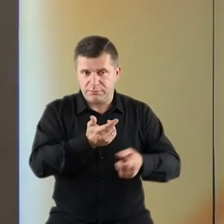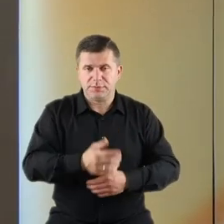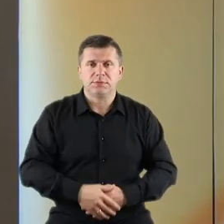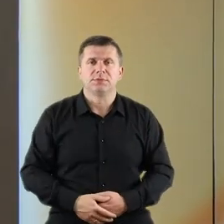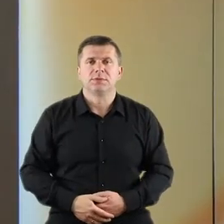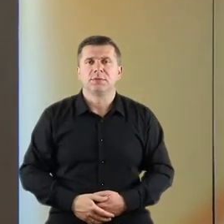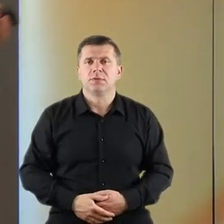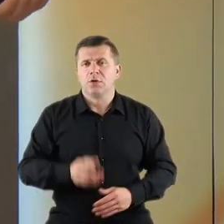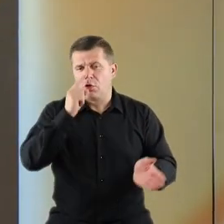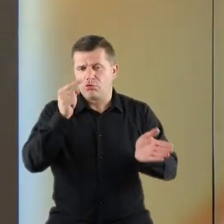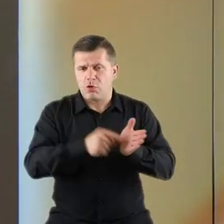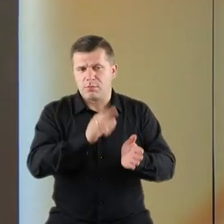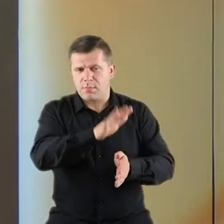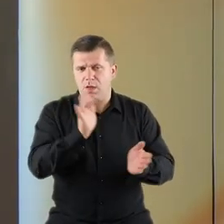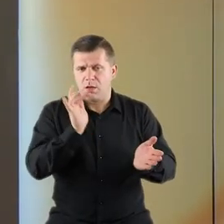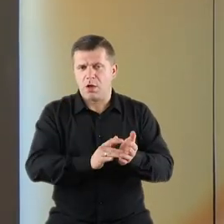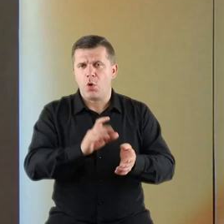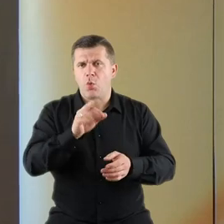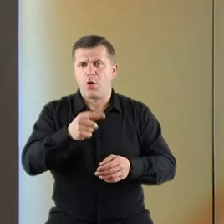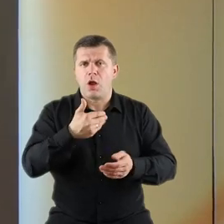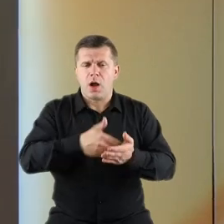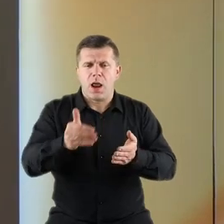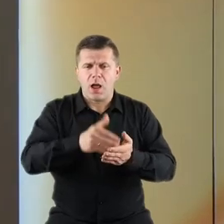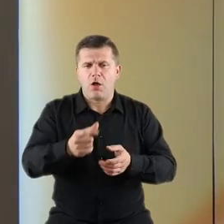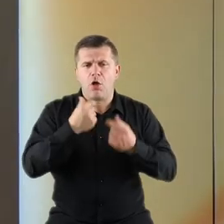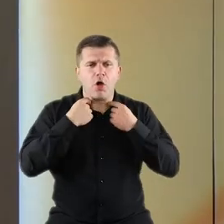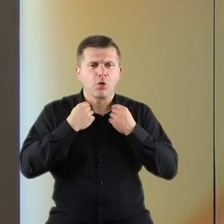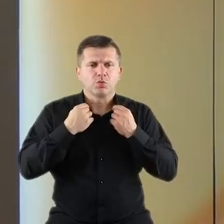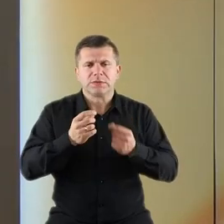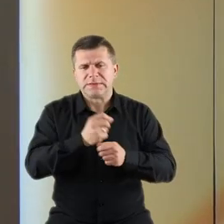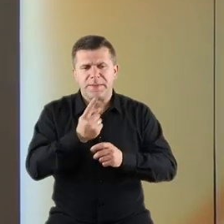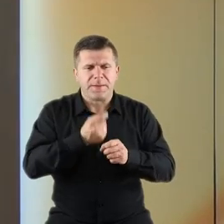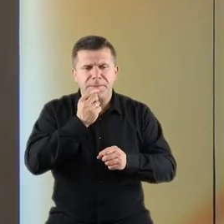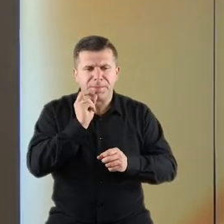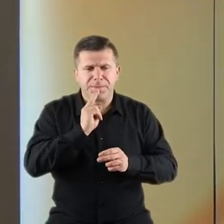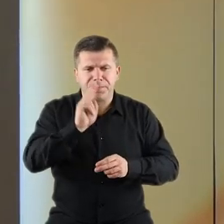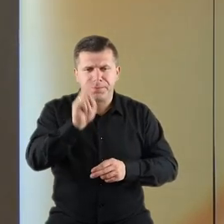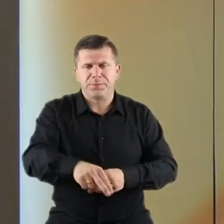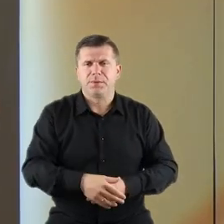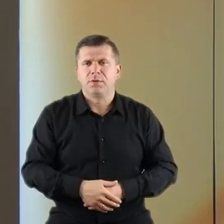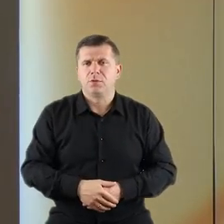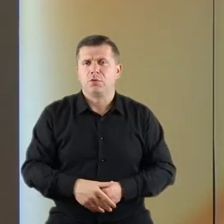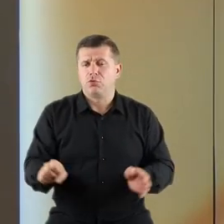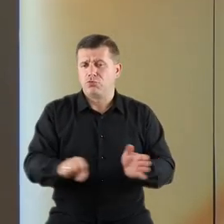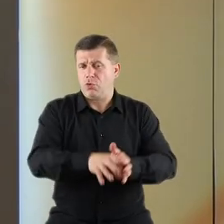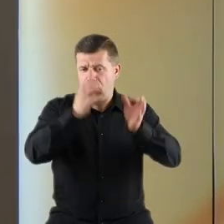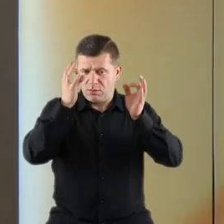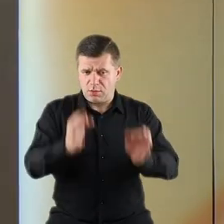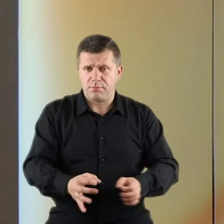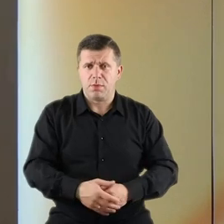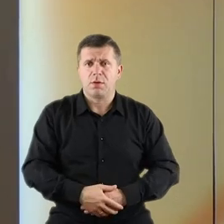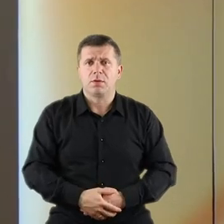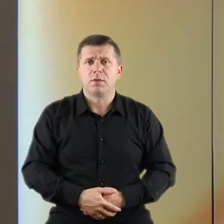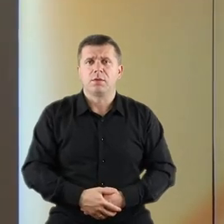dotknięty urokiem Niechaj oblizuje kraj koszuli swojej i zaraz Wypluję Proszę państwa do tej pory mówimy